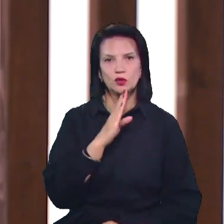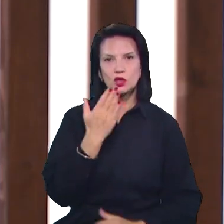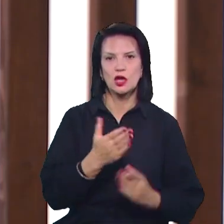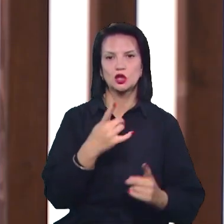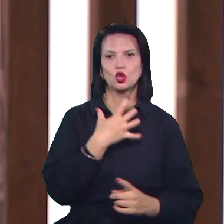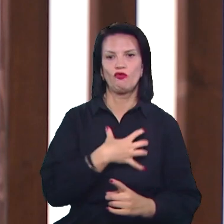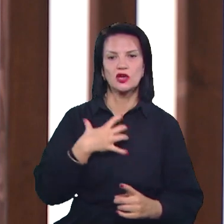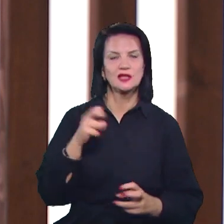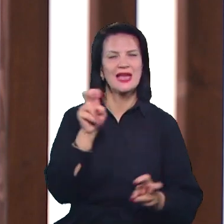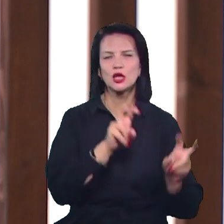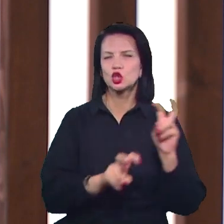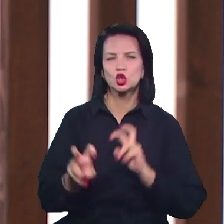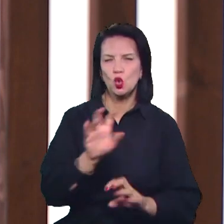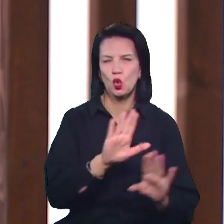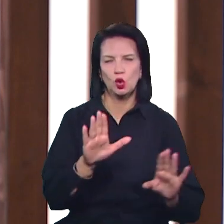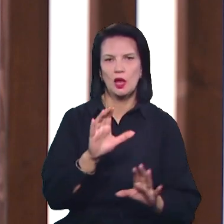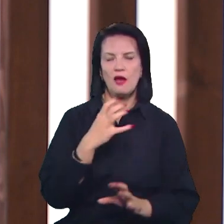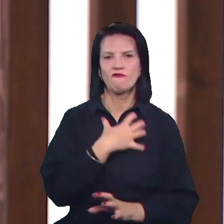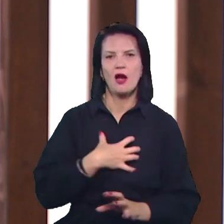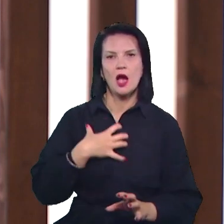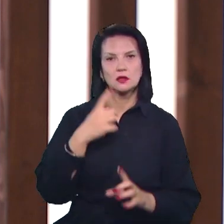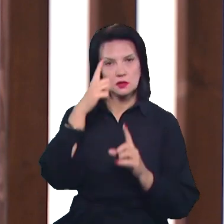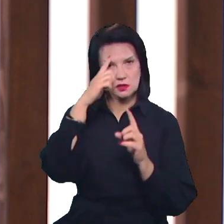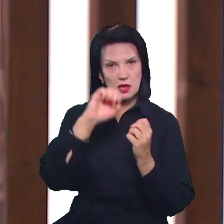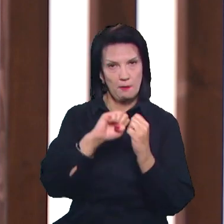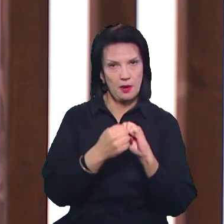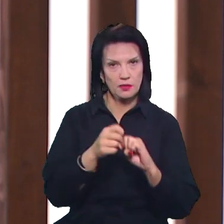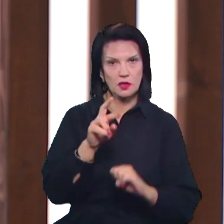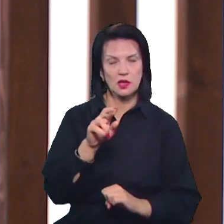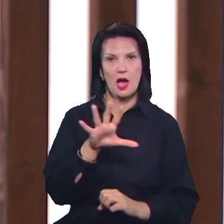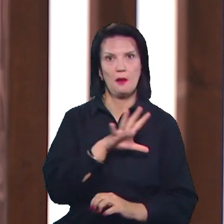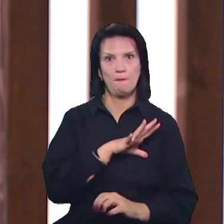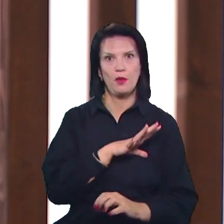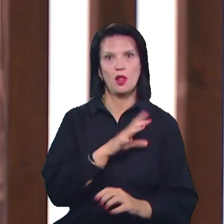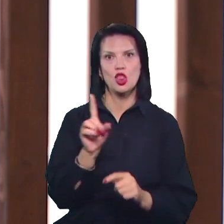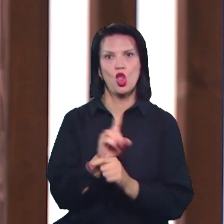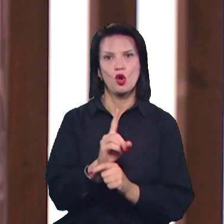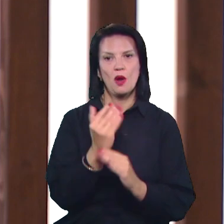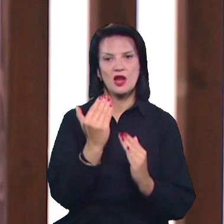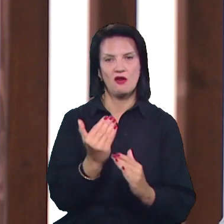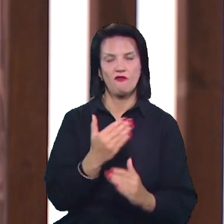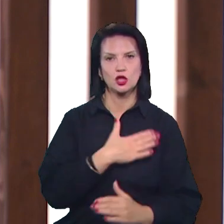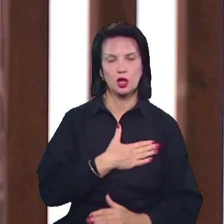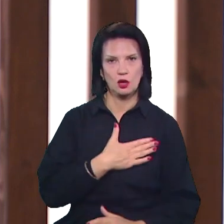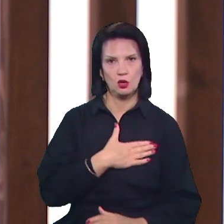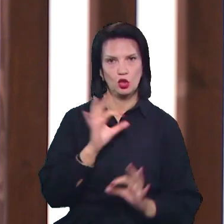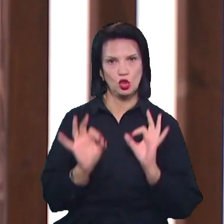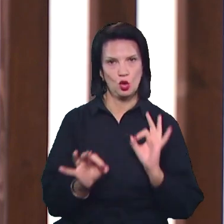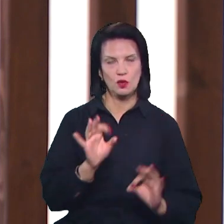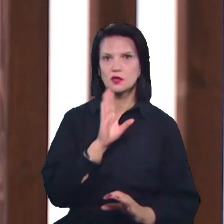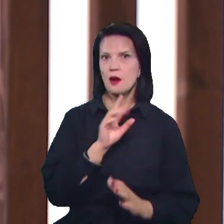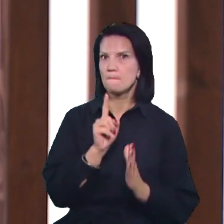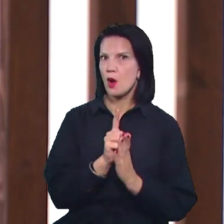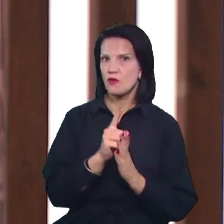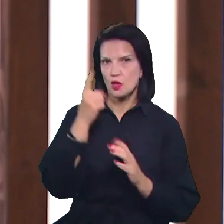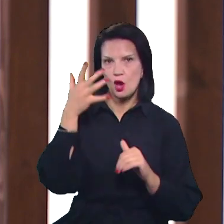не шукати, а важливо запам'ятати, як виглядає ваша нормальна молочна залоза. Угу. Жінка повинна розуміти,